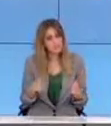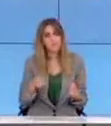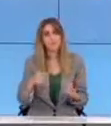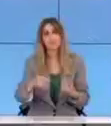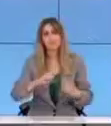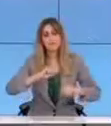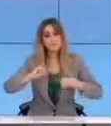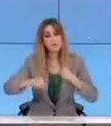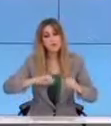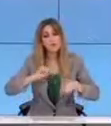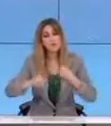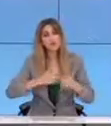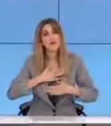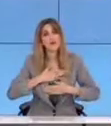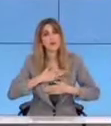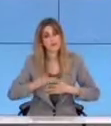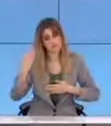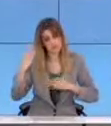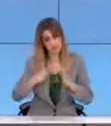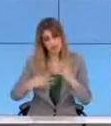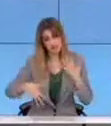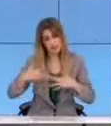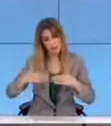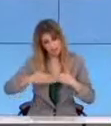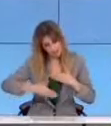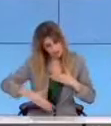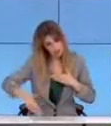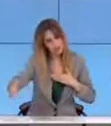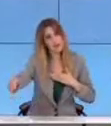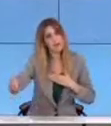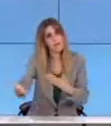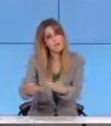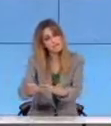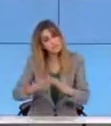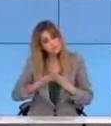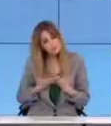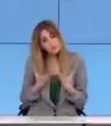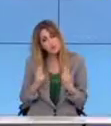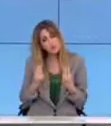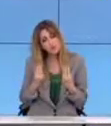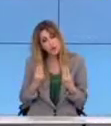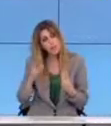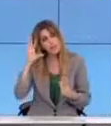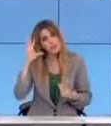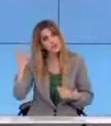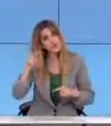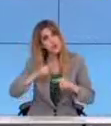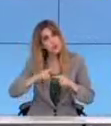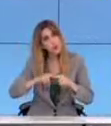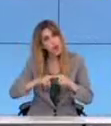διεξάγουμε από το 2015 και μετά για να βγει η χώρα από τη στενοπό των